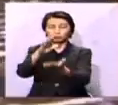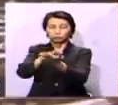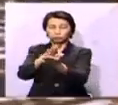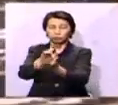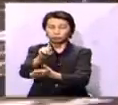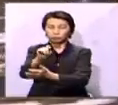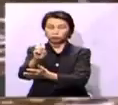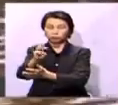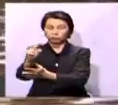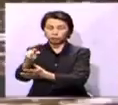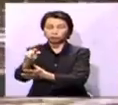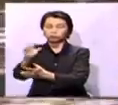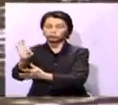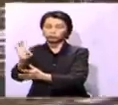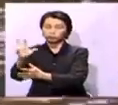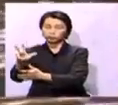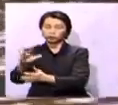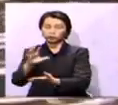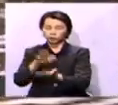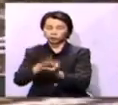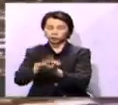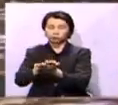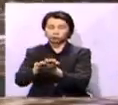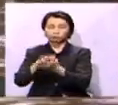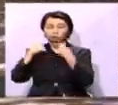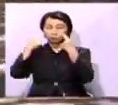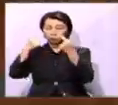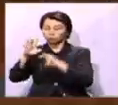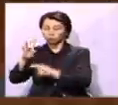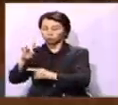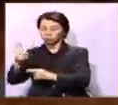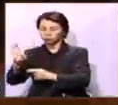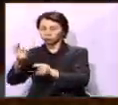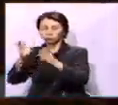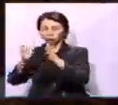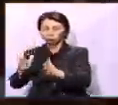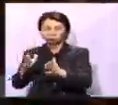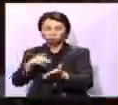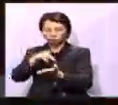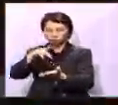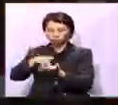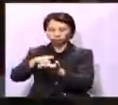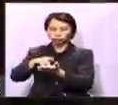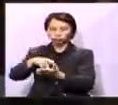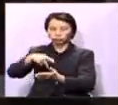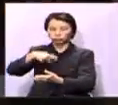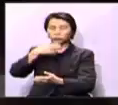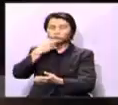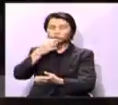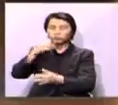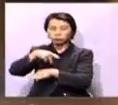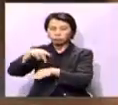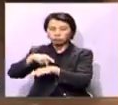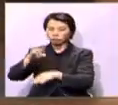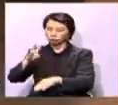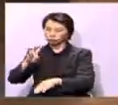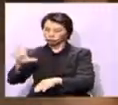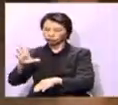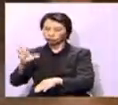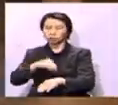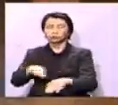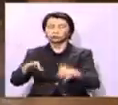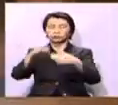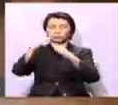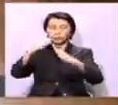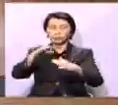Temai 93 orang, SMK Peramu Jaya 89 orang, Pusat Pemindahan Pulau Manis 75 orang, Balai